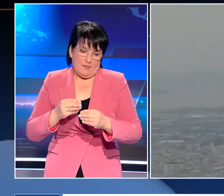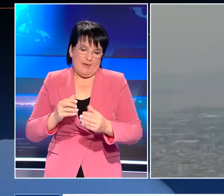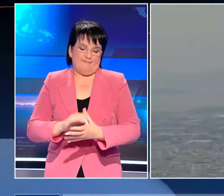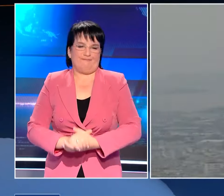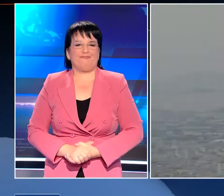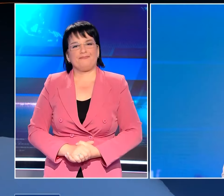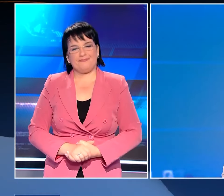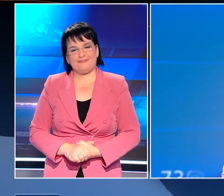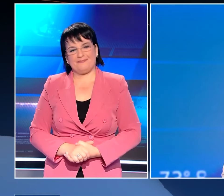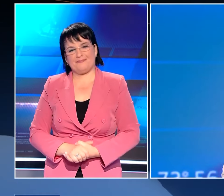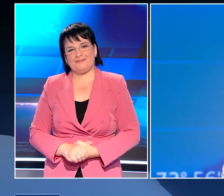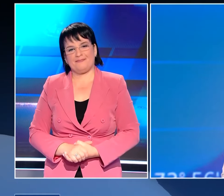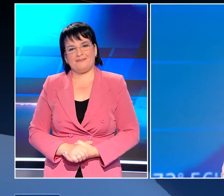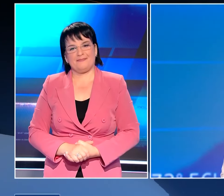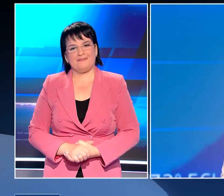κοκτέιλ.